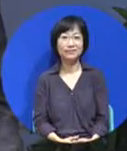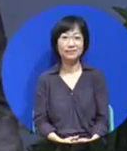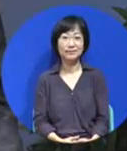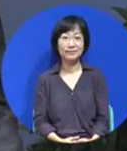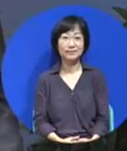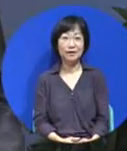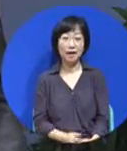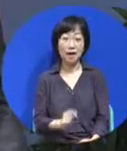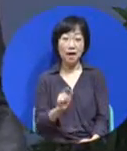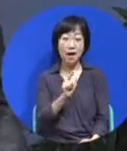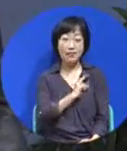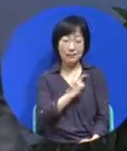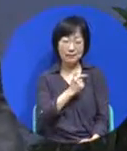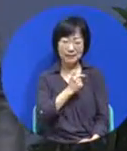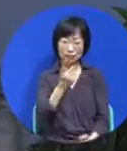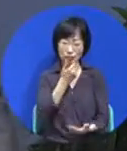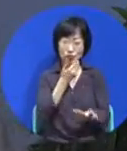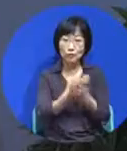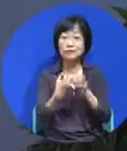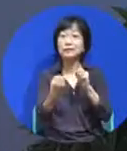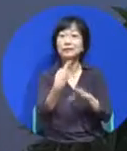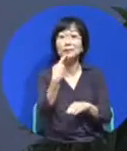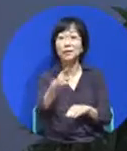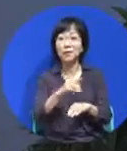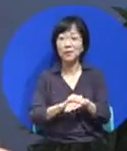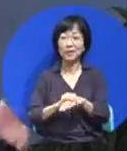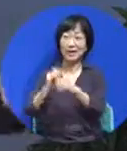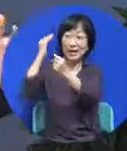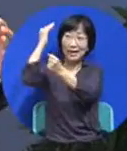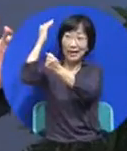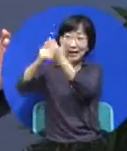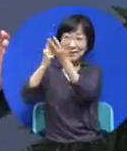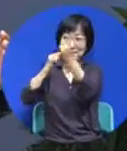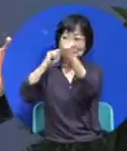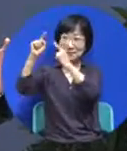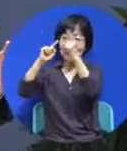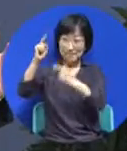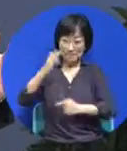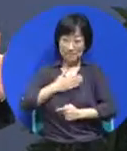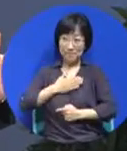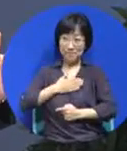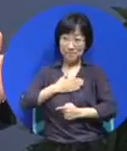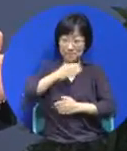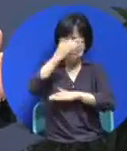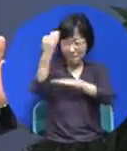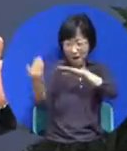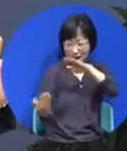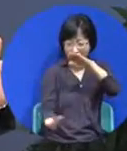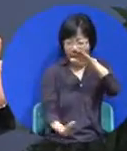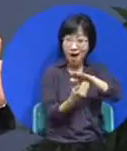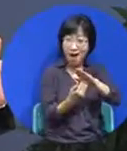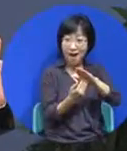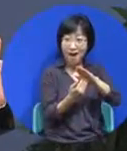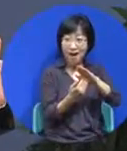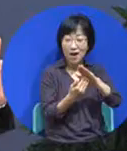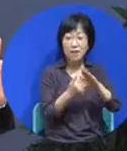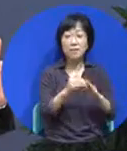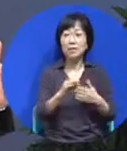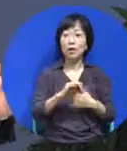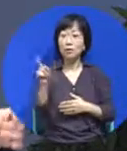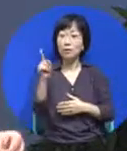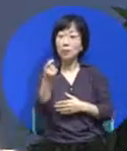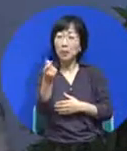응답이 뭐냐? 여러분에게 하나님의 말씀이 성취되기 시작하면 어떤 어려움 와도 괜찮아요. What is the greatest answer 그렇죠? of all? When the word of